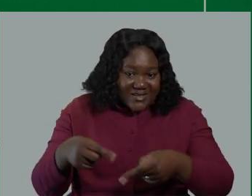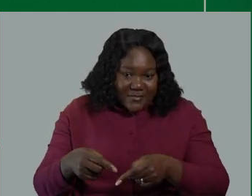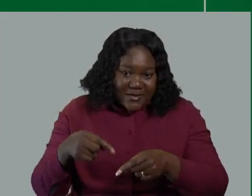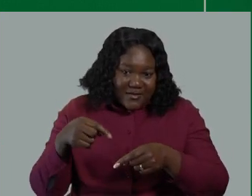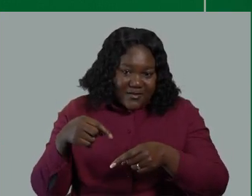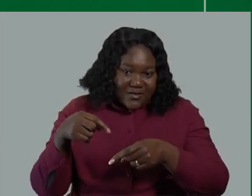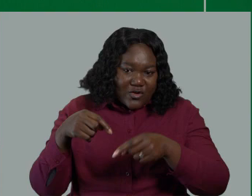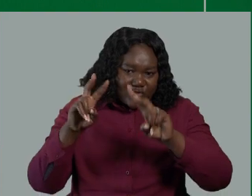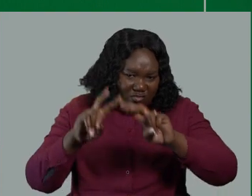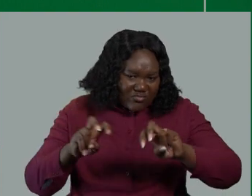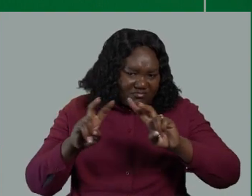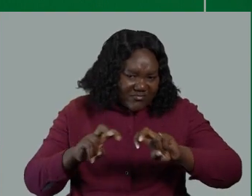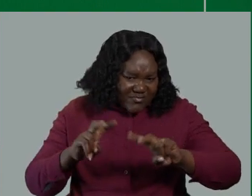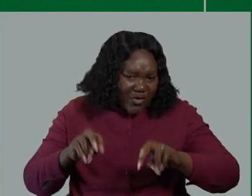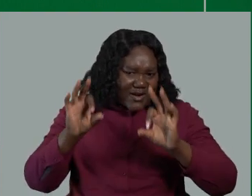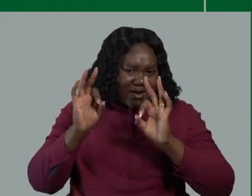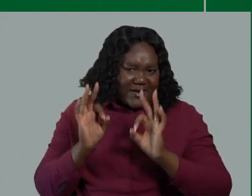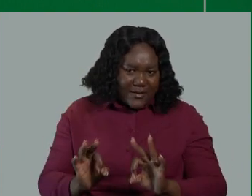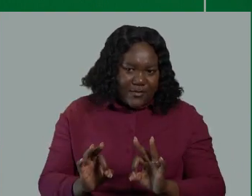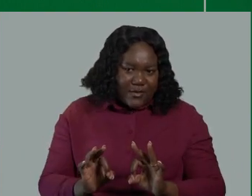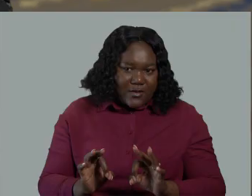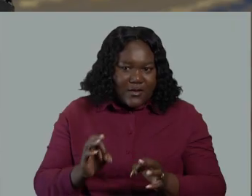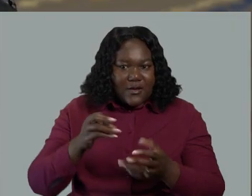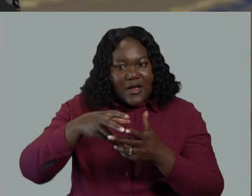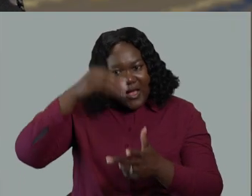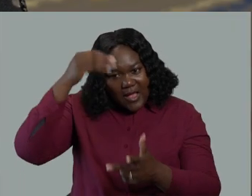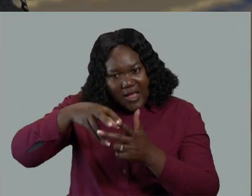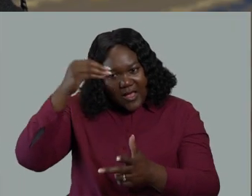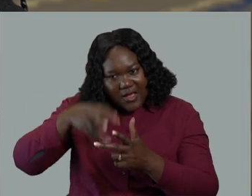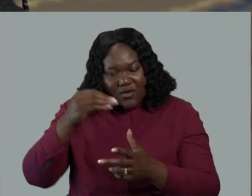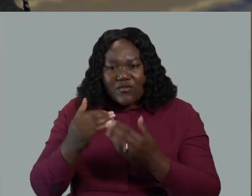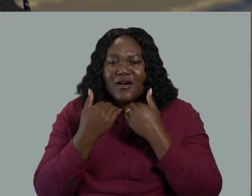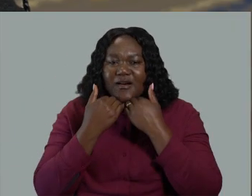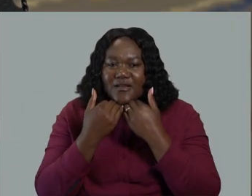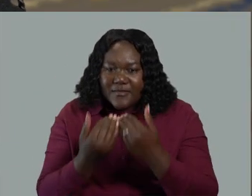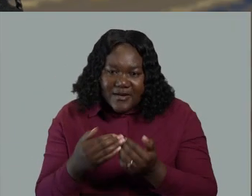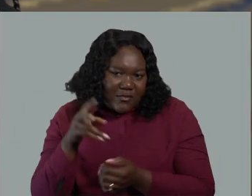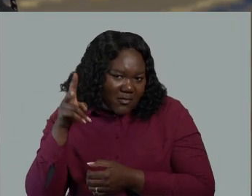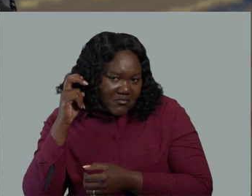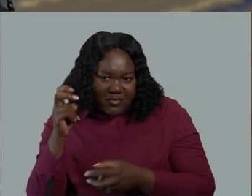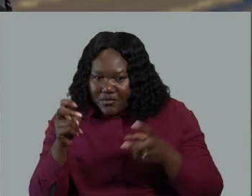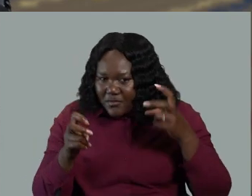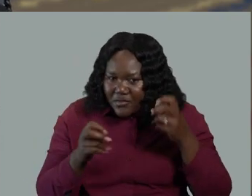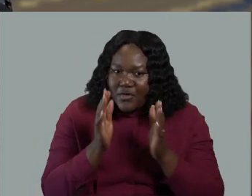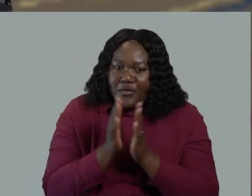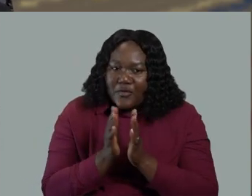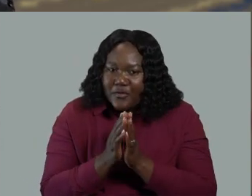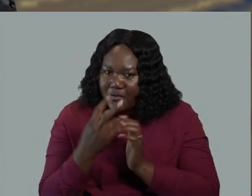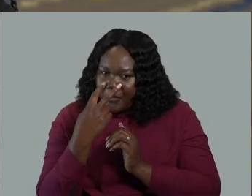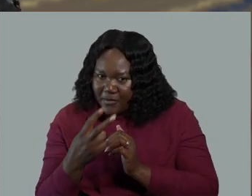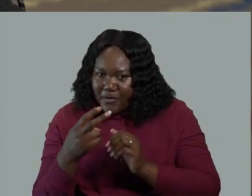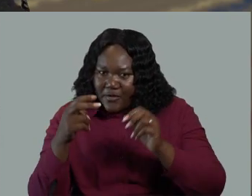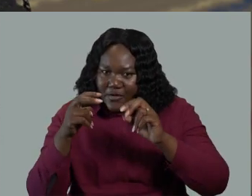okutalola oshinima shontumba, ano toshi konakona. Aalongwa aasimanekwa osho aapulakeni, natu tale